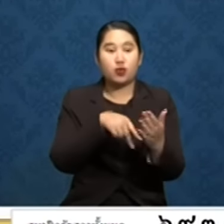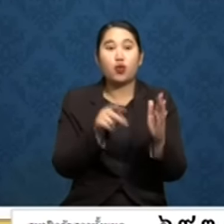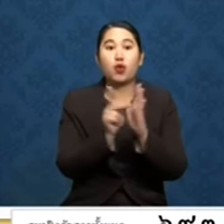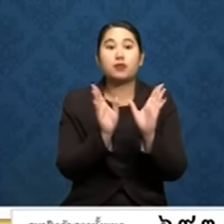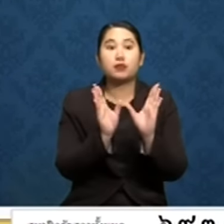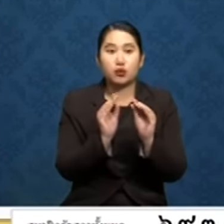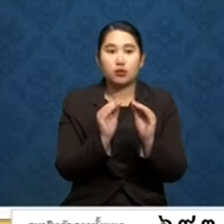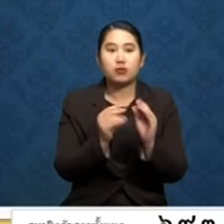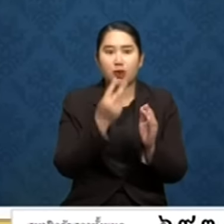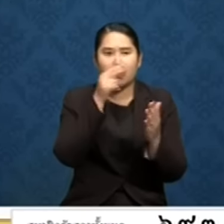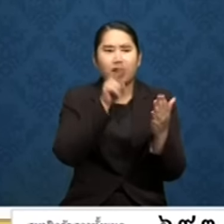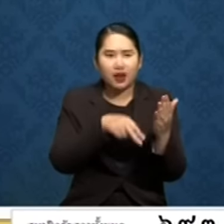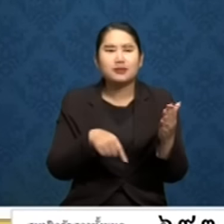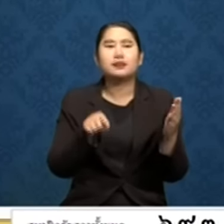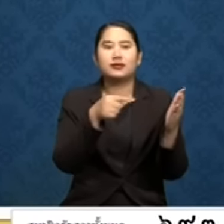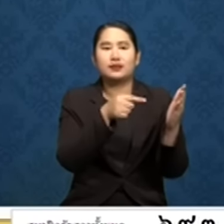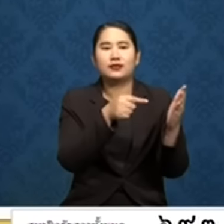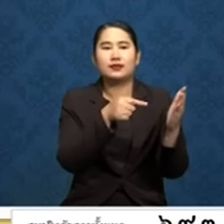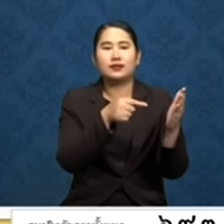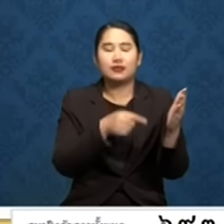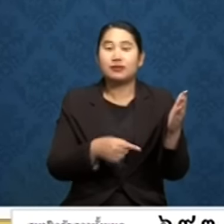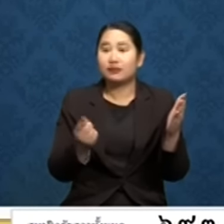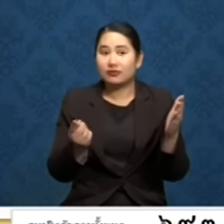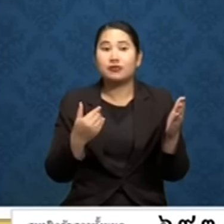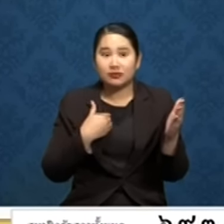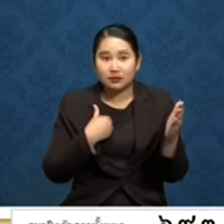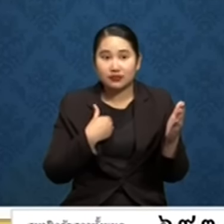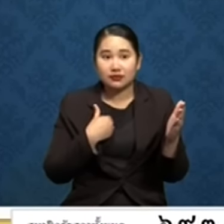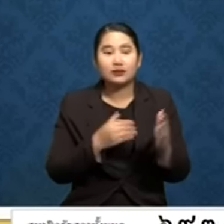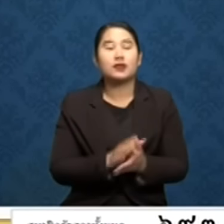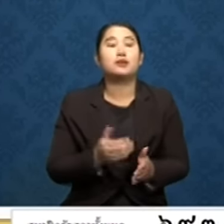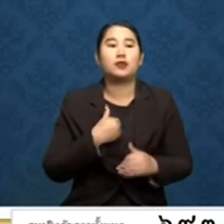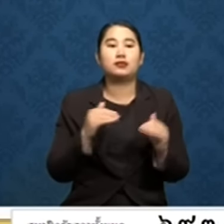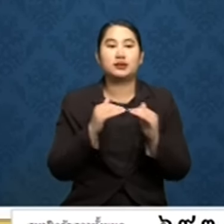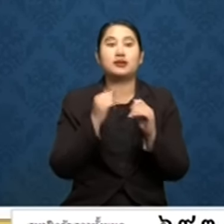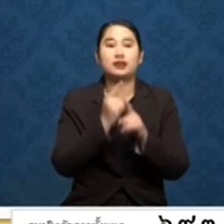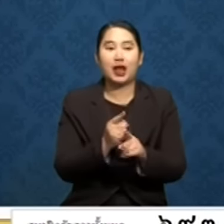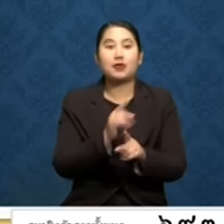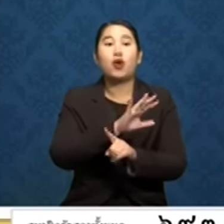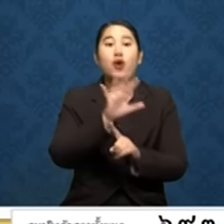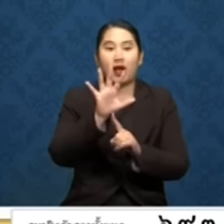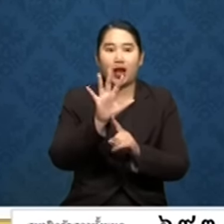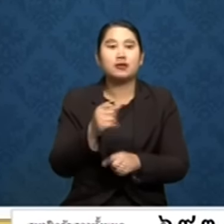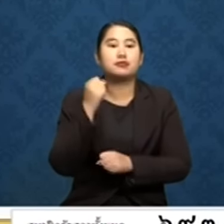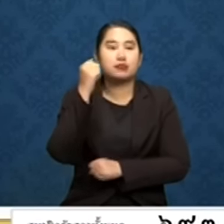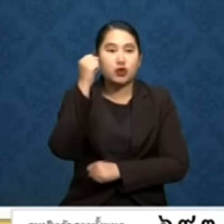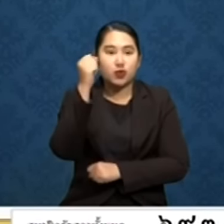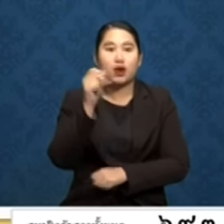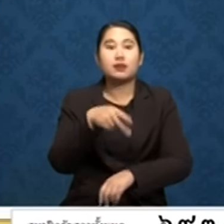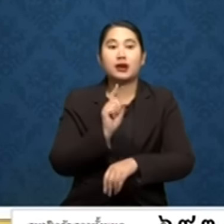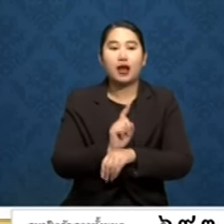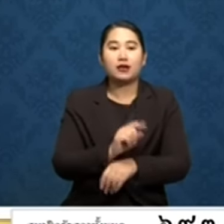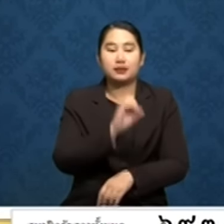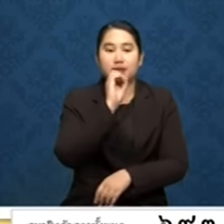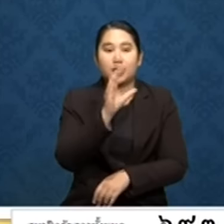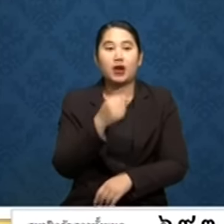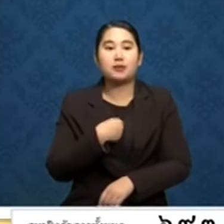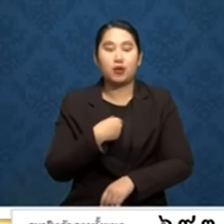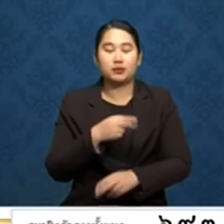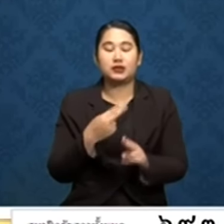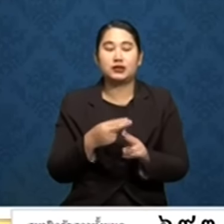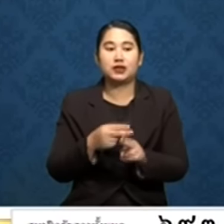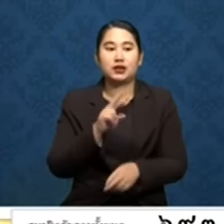ด้วยความเคารพผมก็ถืออยู่นะครับไม่ทราบท่านถืออยู่หรือไม่ผมใช้สิทธิ์ตามข้อ5ในการประท้วงท่านประธานครับท่านประธานครับผมณัฐวุฒิบัวประทุม